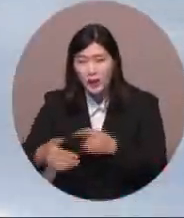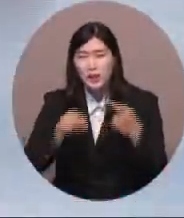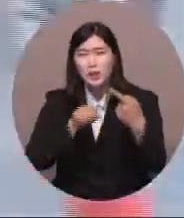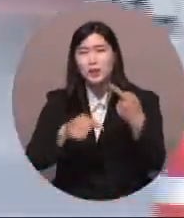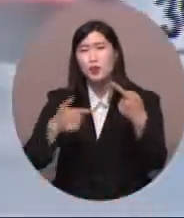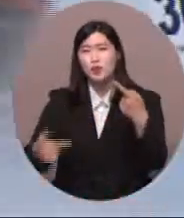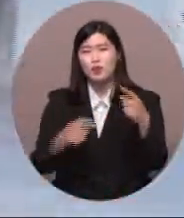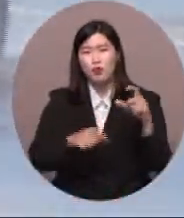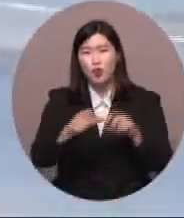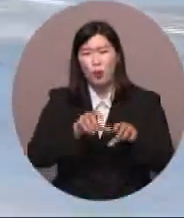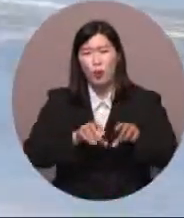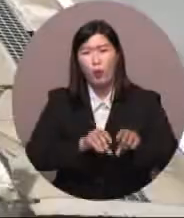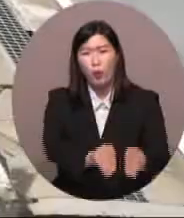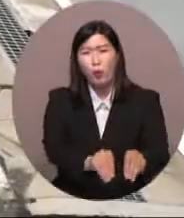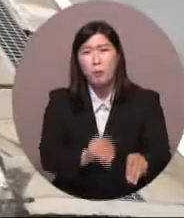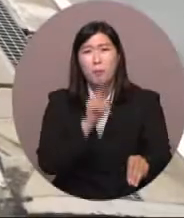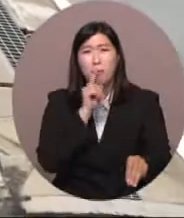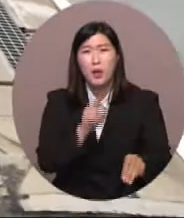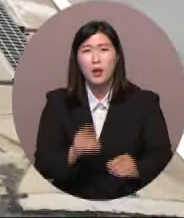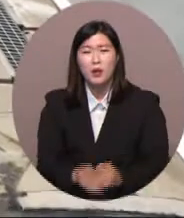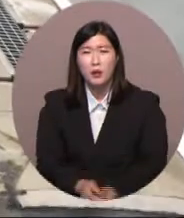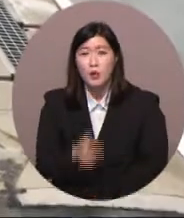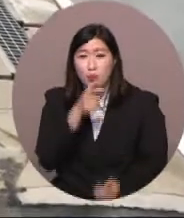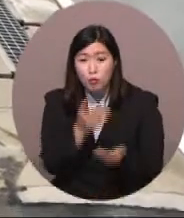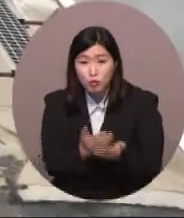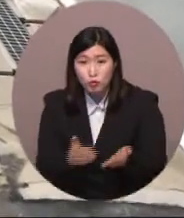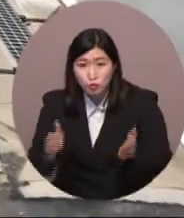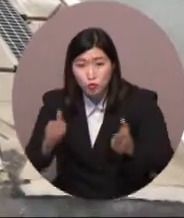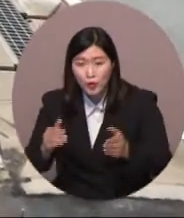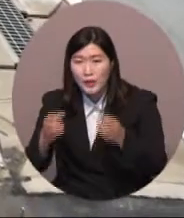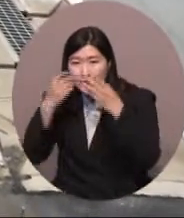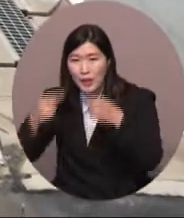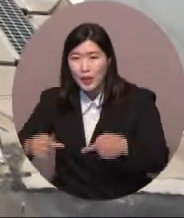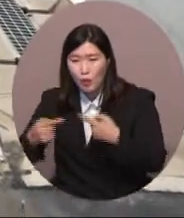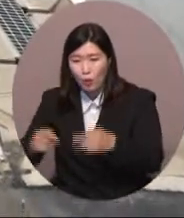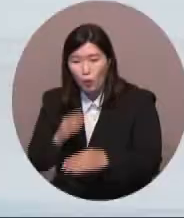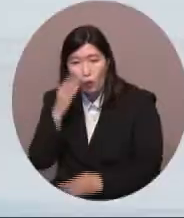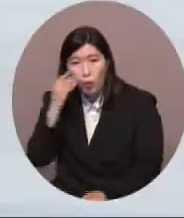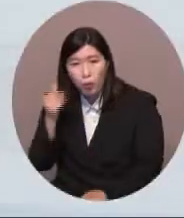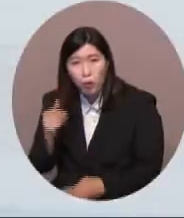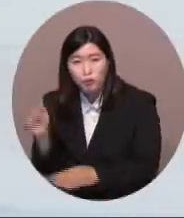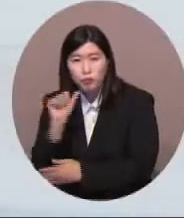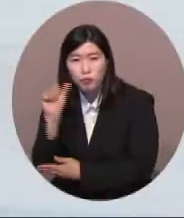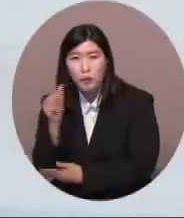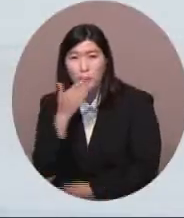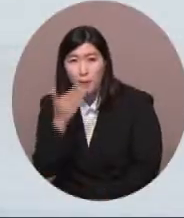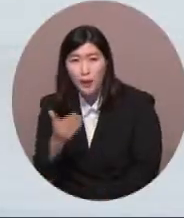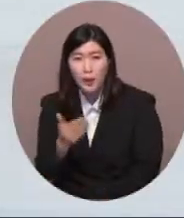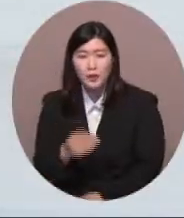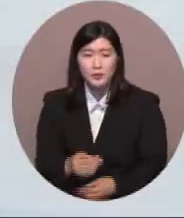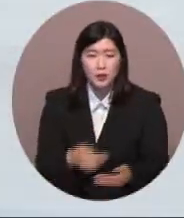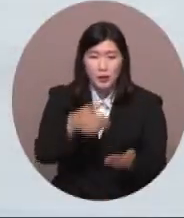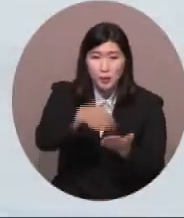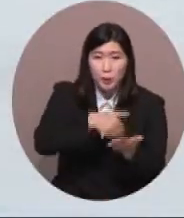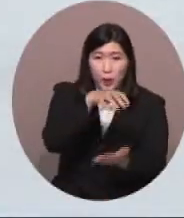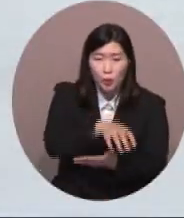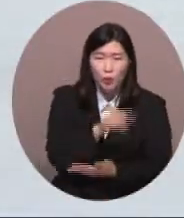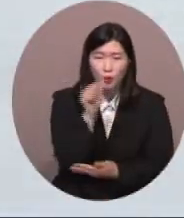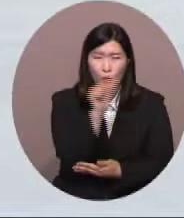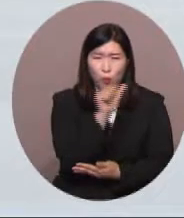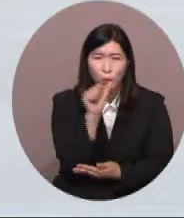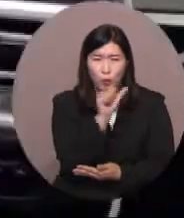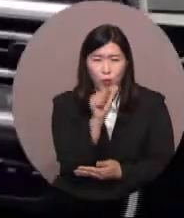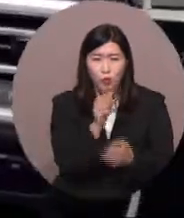겁니다. 물웅덩이가 있는 도로에서 새 타이어를 낀 차는 부드럽게 주행하지만 마모된 타이어를 장착한